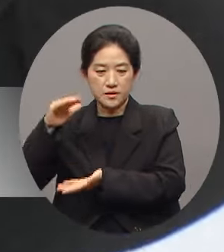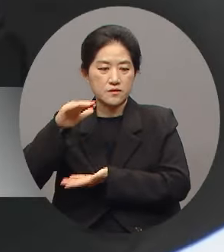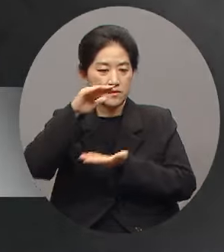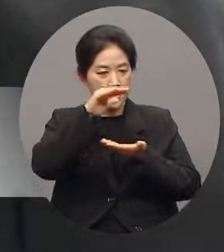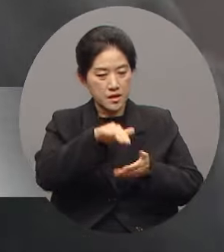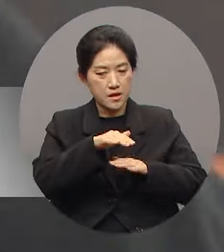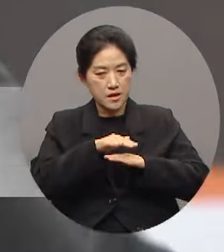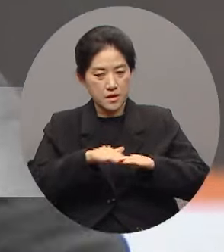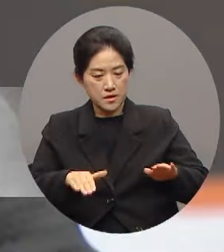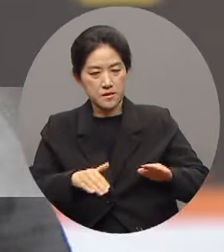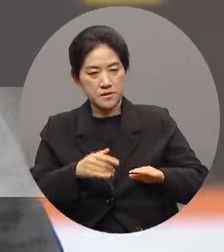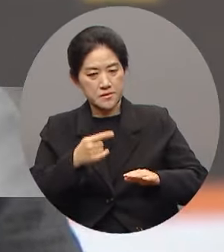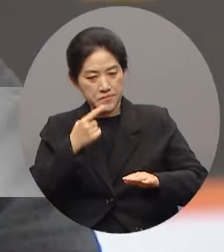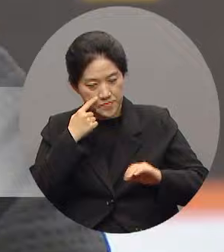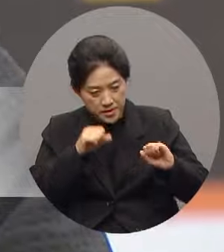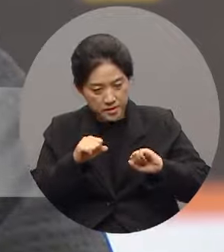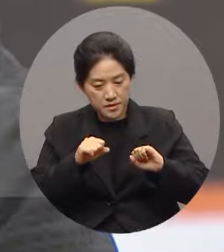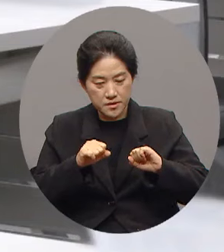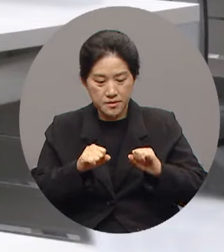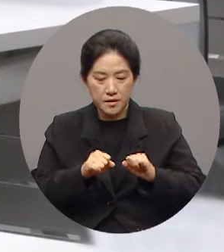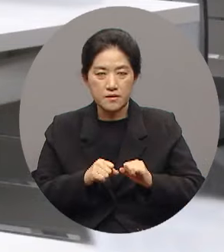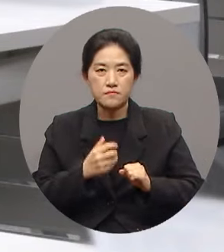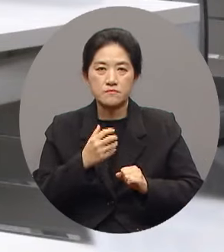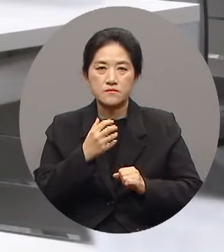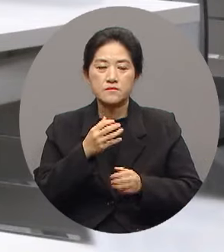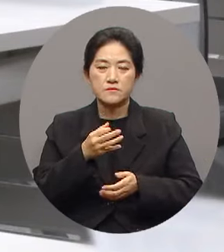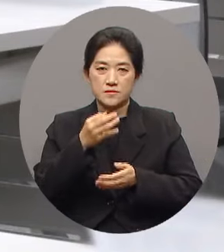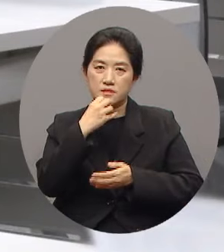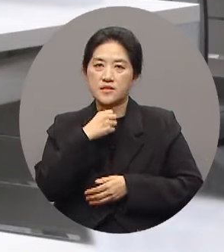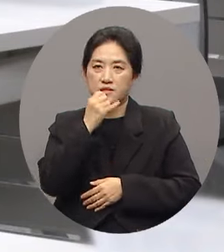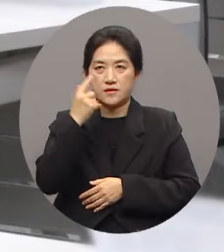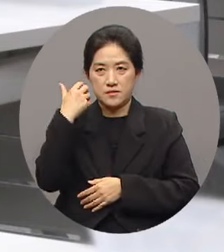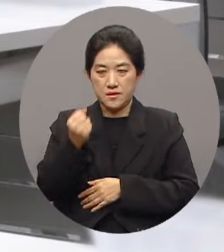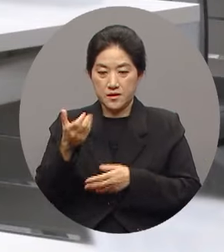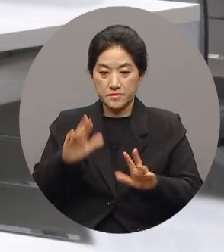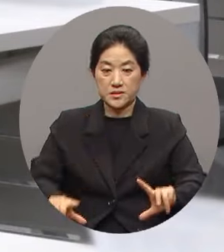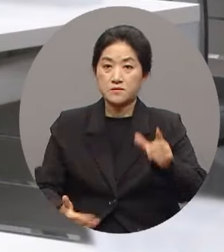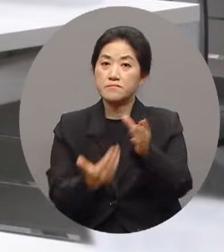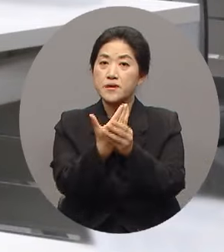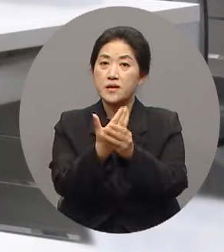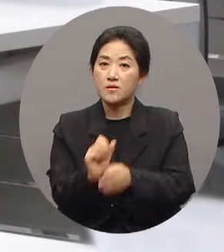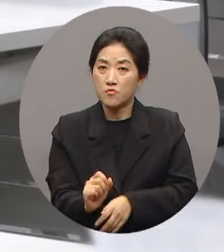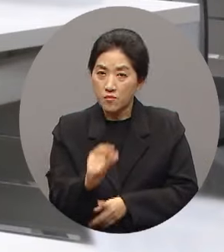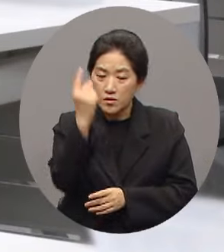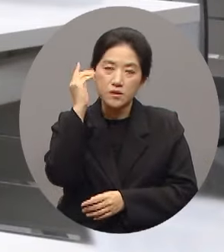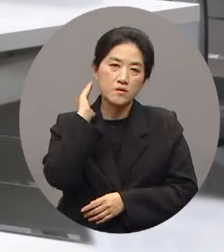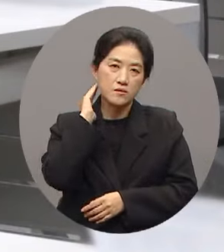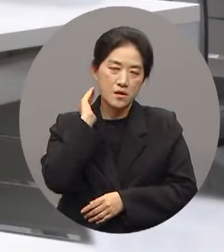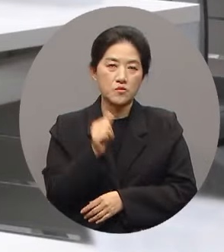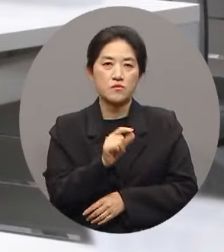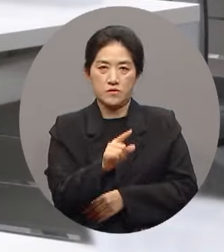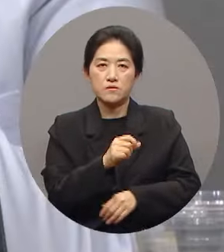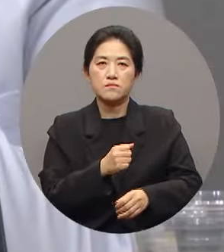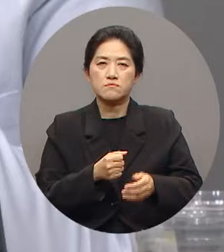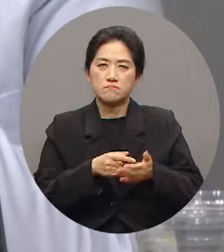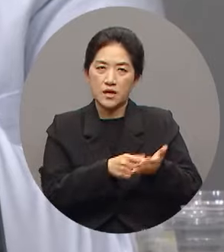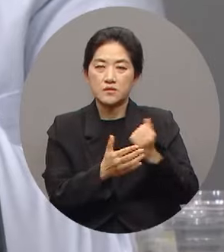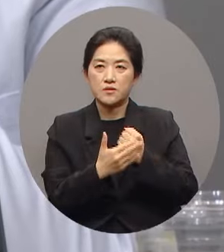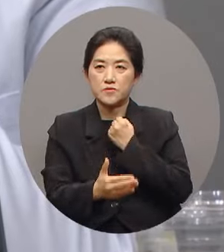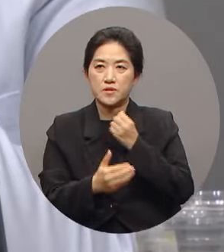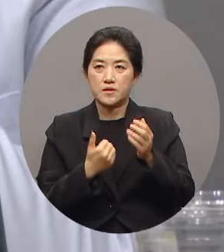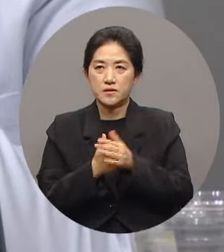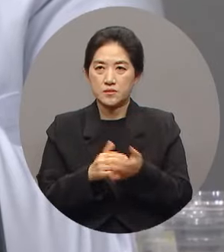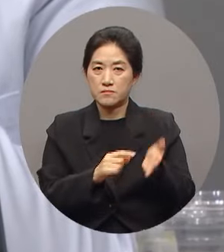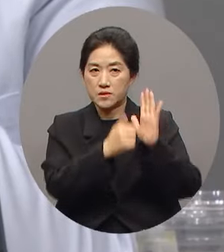해결을 시도해볼 가치가 있다고 판단했다고 적었습니다. 다만 현 사태는 대통령 의지로 시작된 것으로 생각한다며 기존에